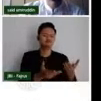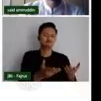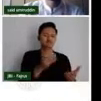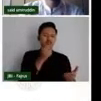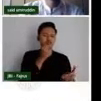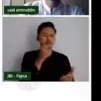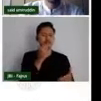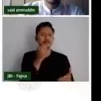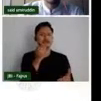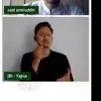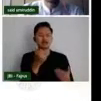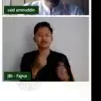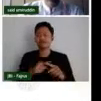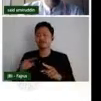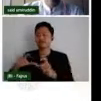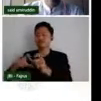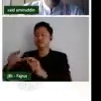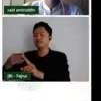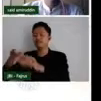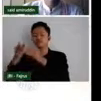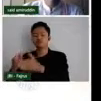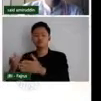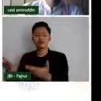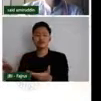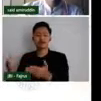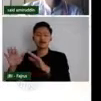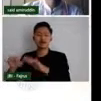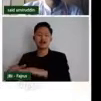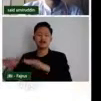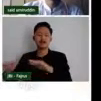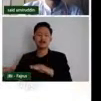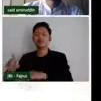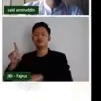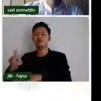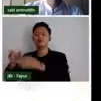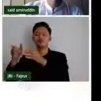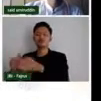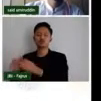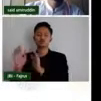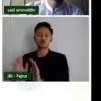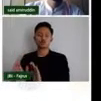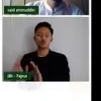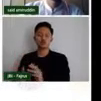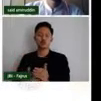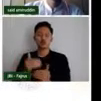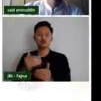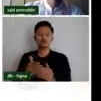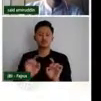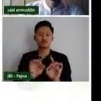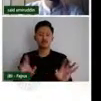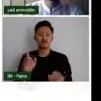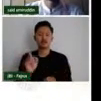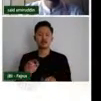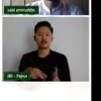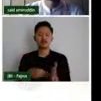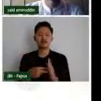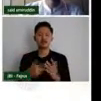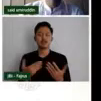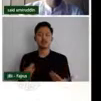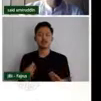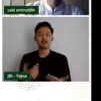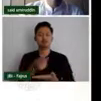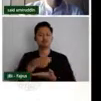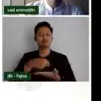biasa itu hanya khusus bagi anak-anak yang berkebutuhan khusus. Nah, ini terjadi perbedaan. Artinya kalau di sekolah luar biasa itu